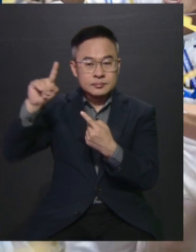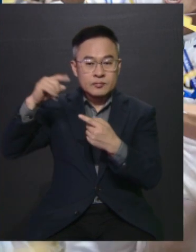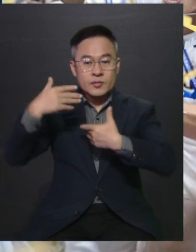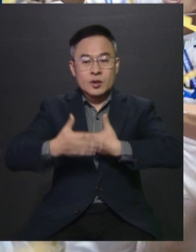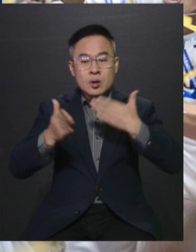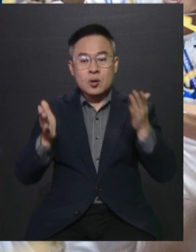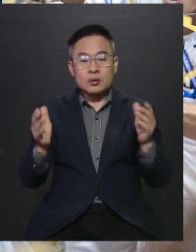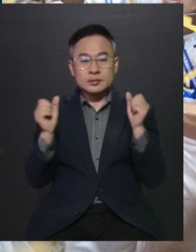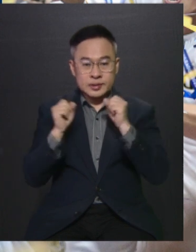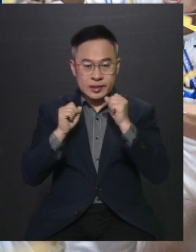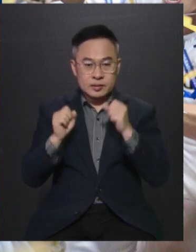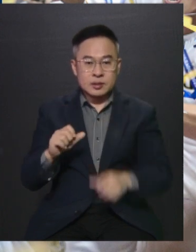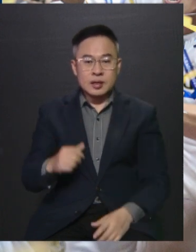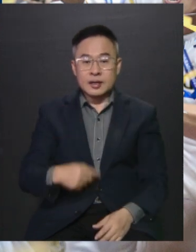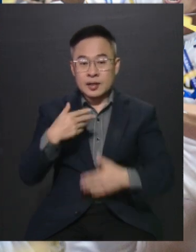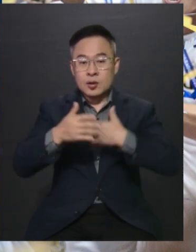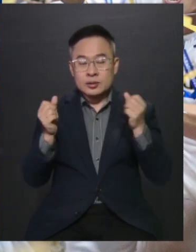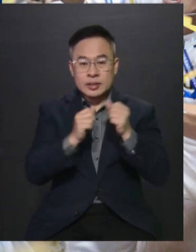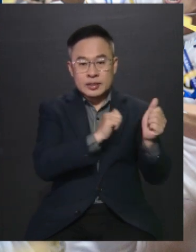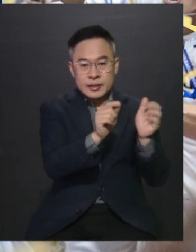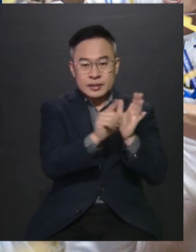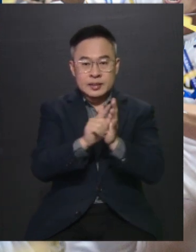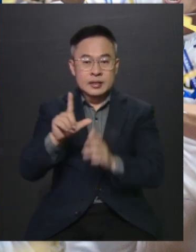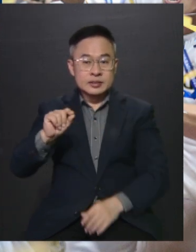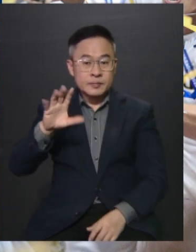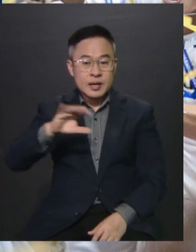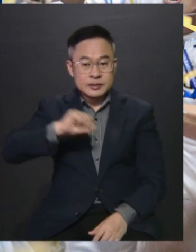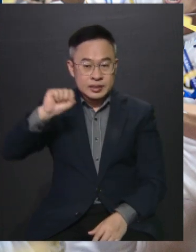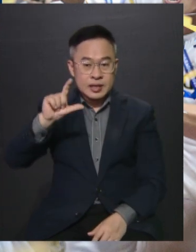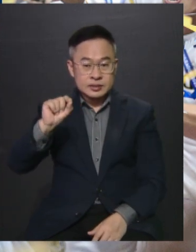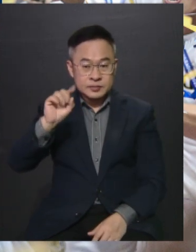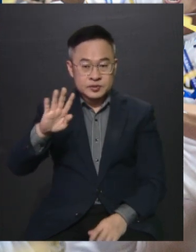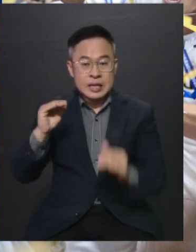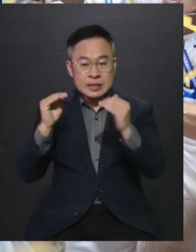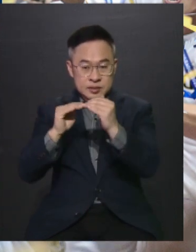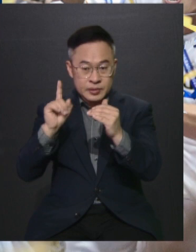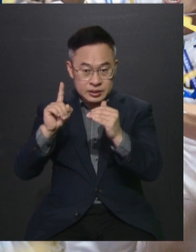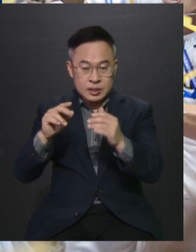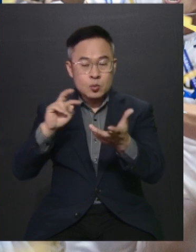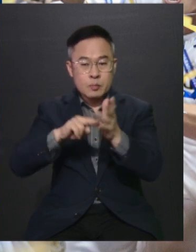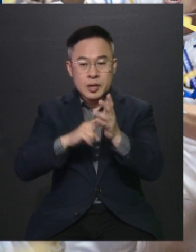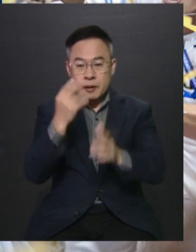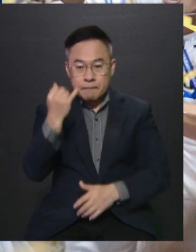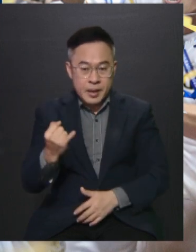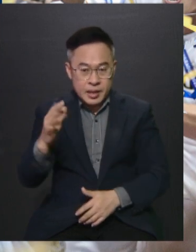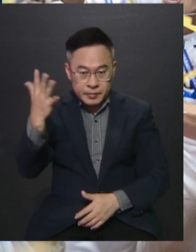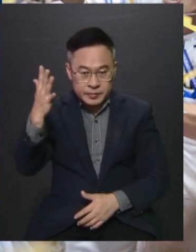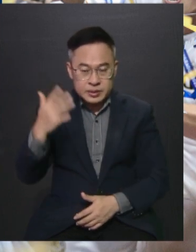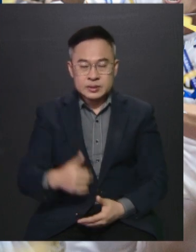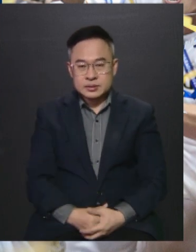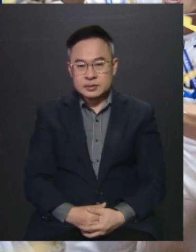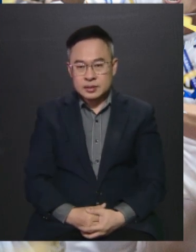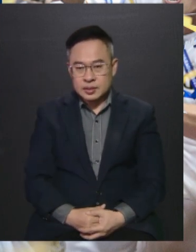ข้าม25นัดที่ลงแข่งขันไปเนี่ยพลาดเสมอไปเกมเดียว ชนะ24นัดนะคะแล้วดูประ